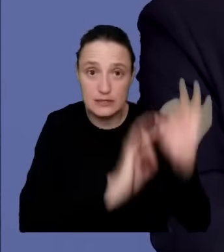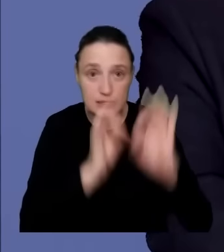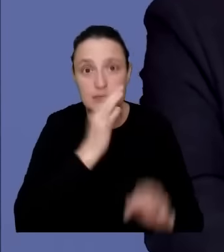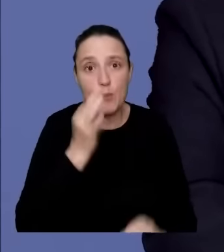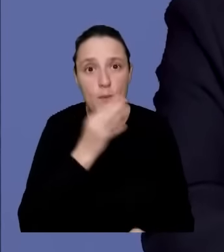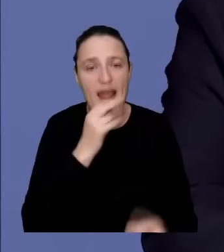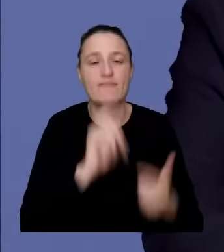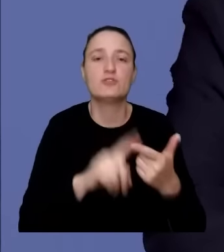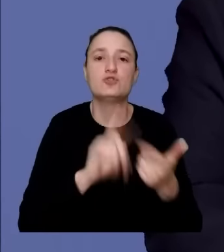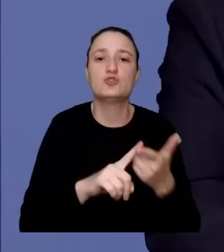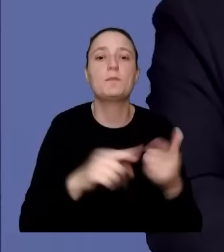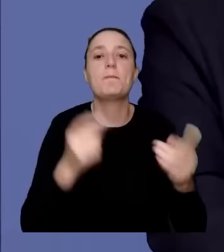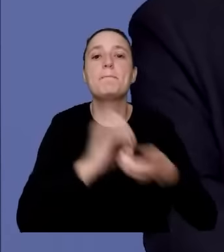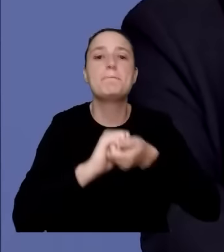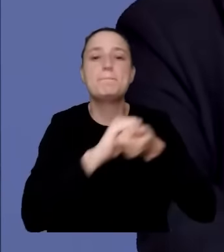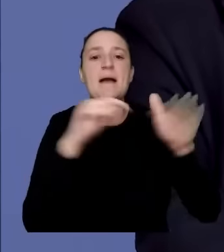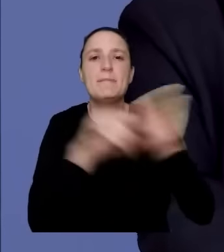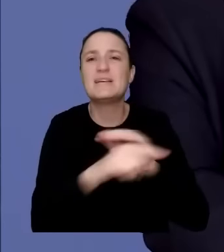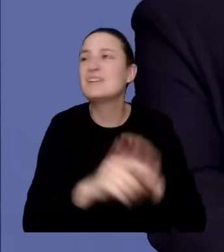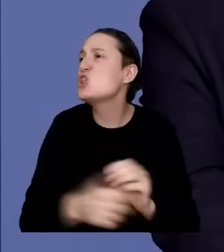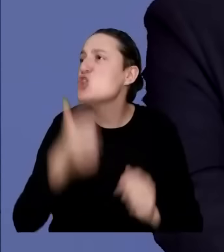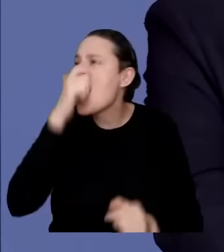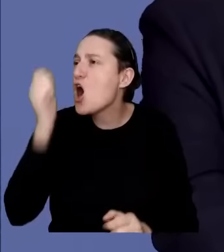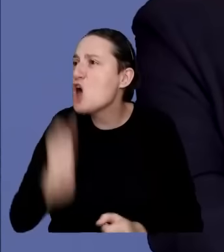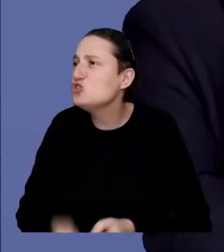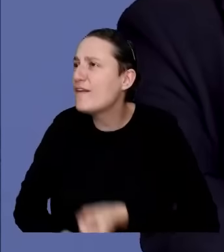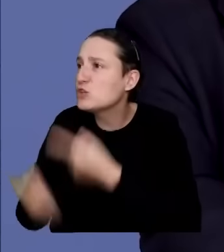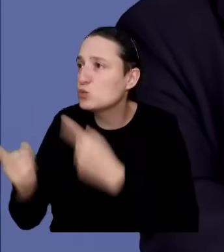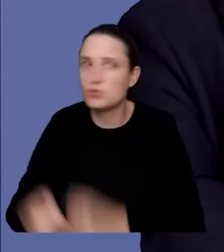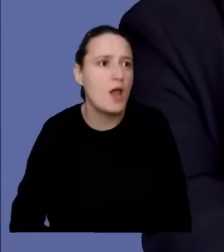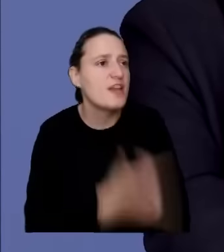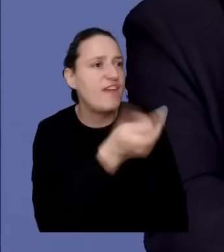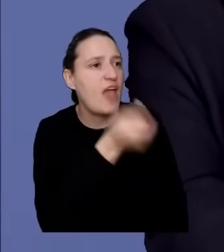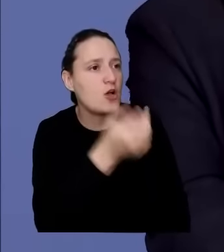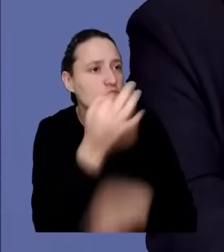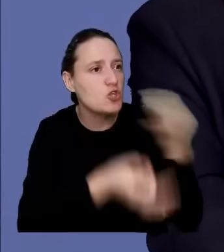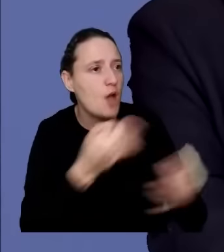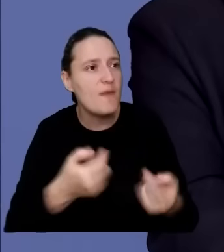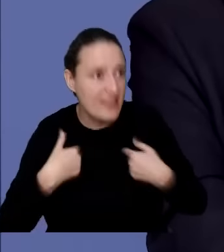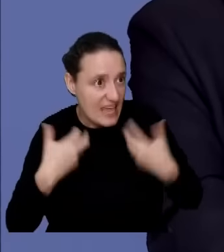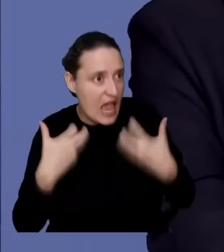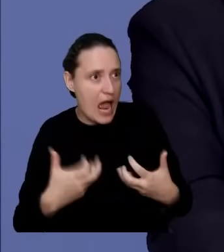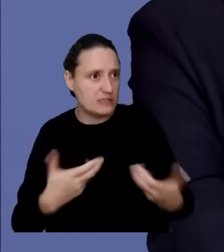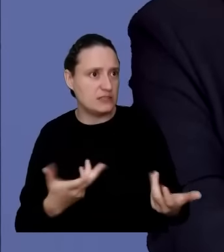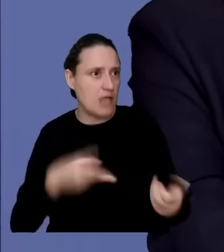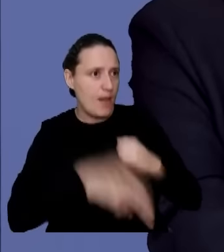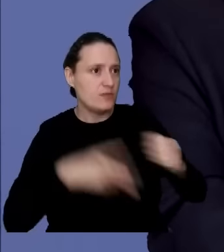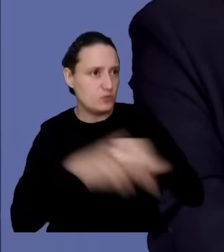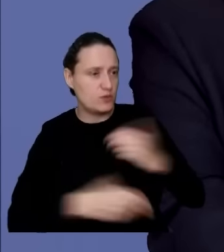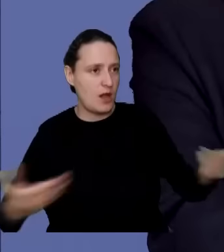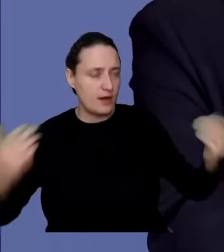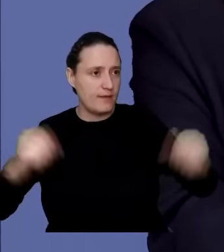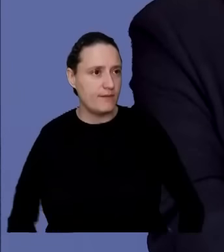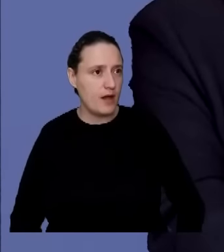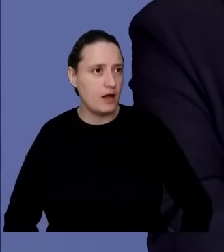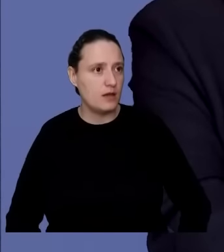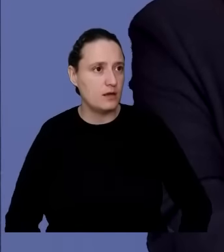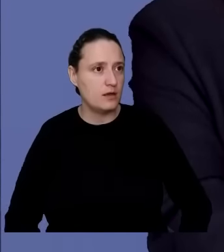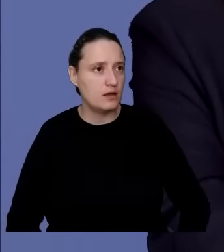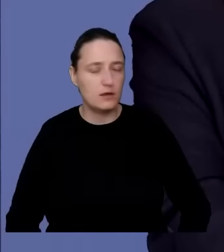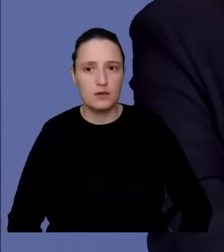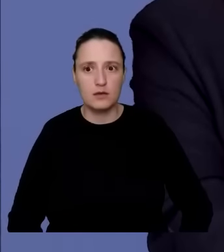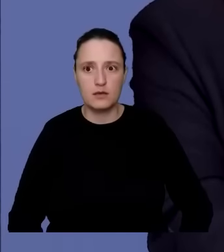pakt migracyjny ale pan mówił już dwie godziny a jak ja chcę coś powiedzieć to pan po dwóch słowach mi przerywa a nikt